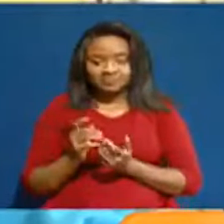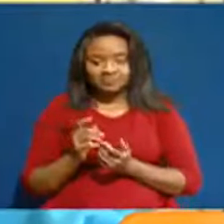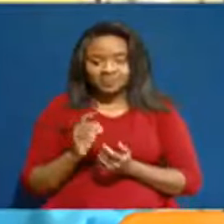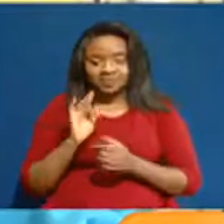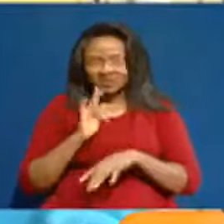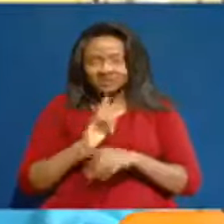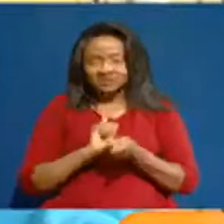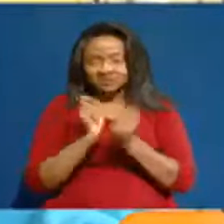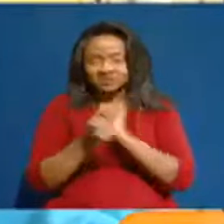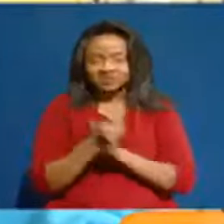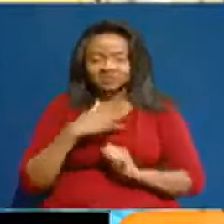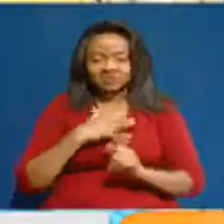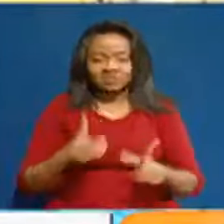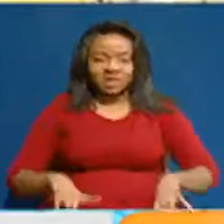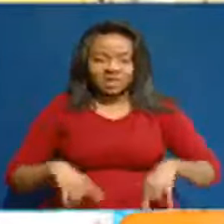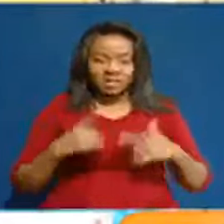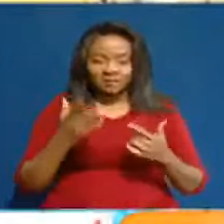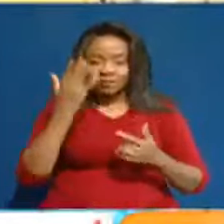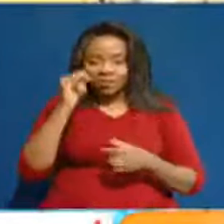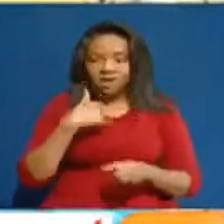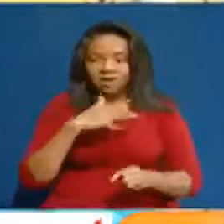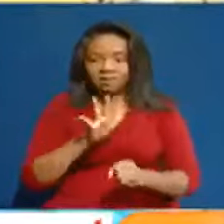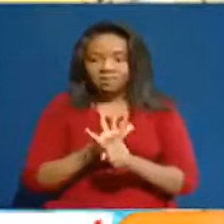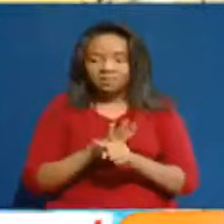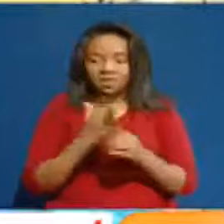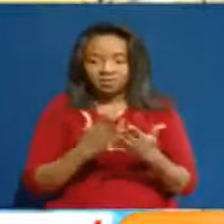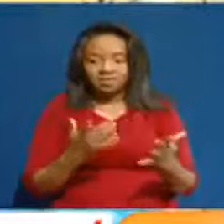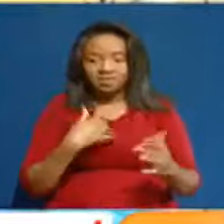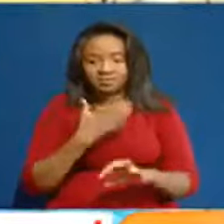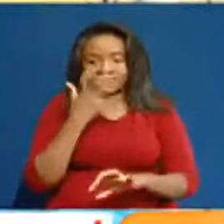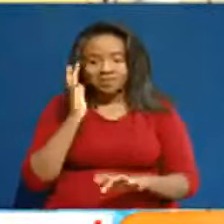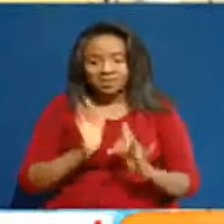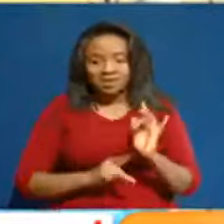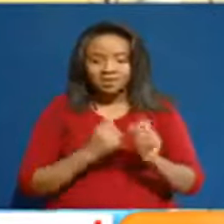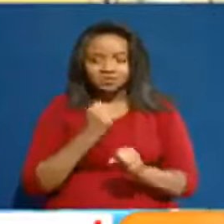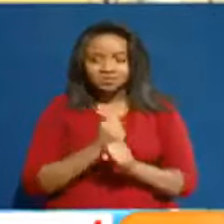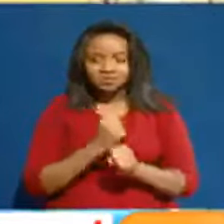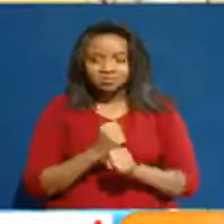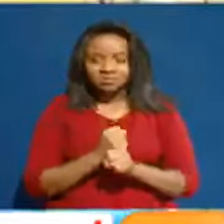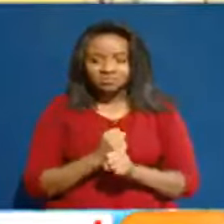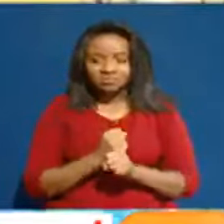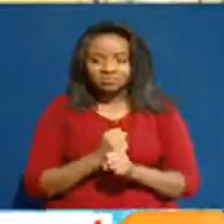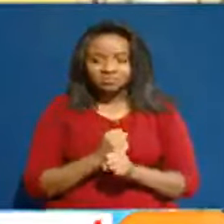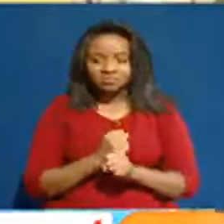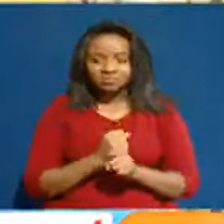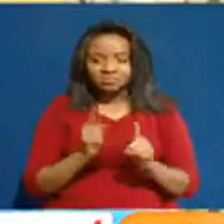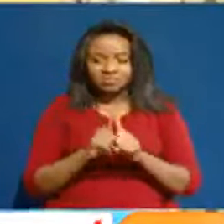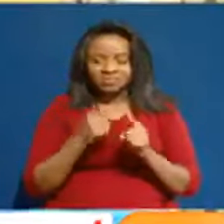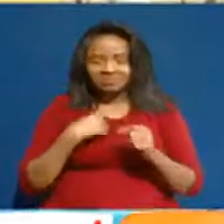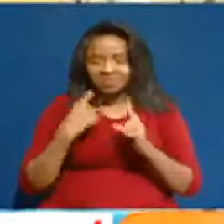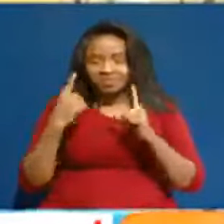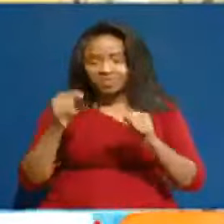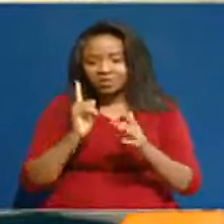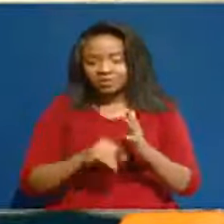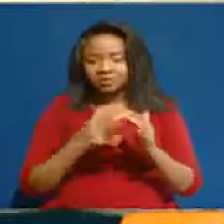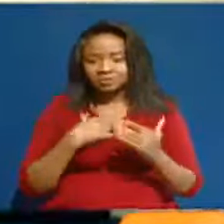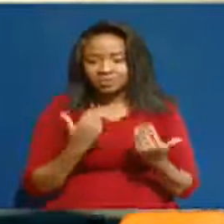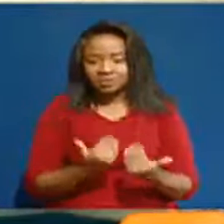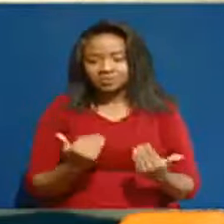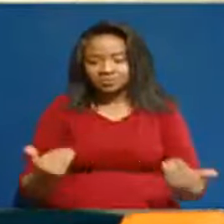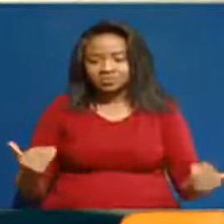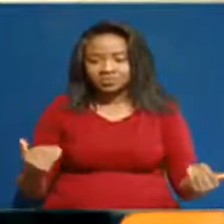do as I was doing. I also don't know what I'll tell my kids about